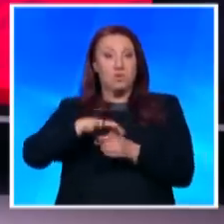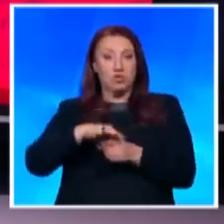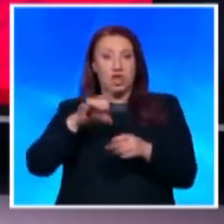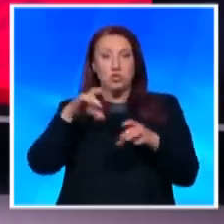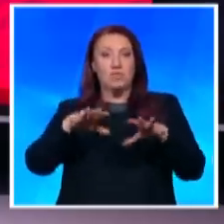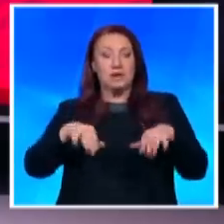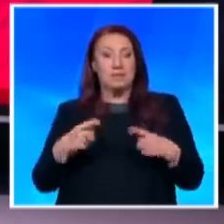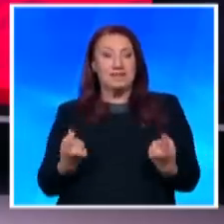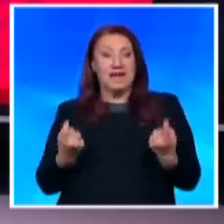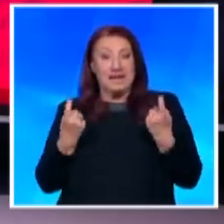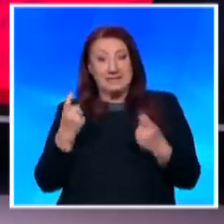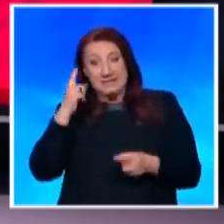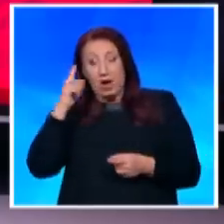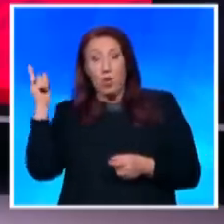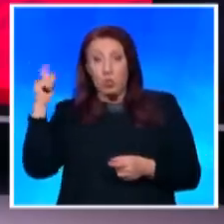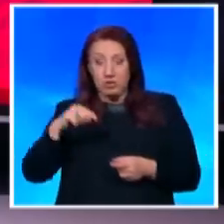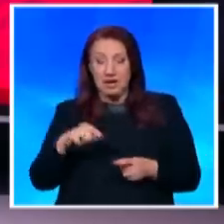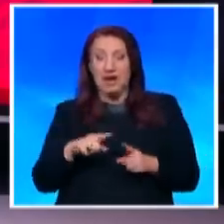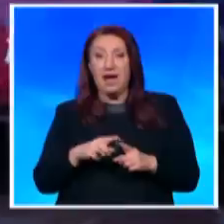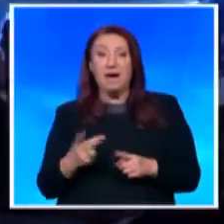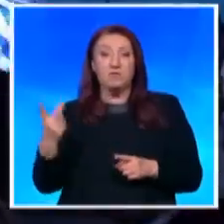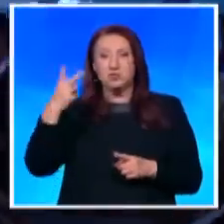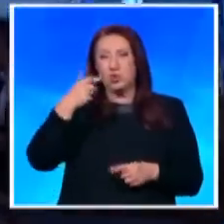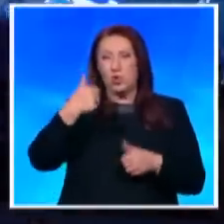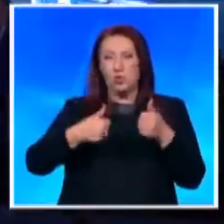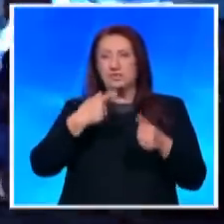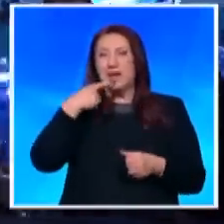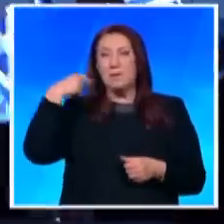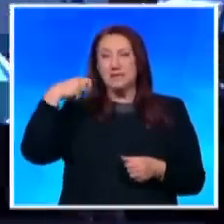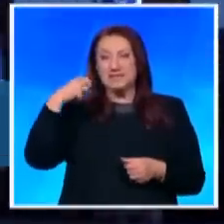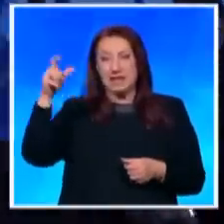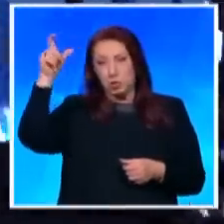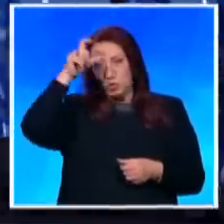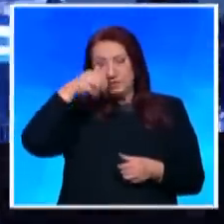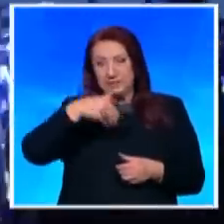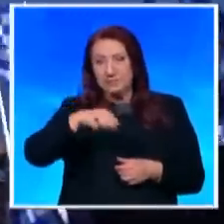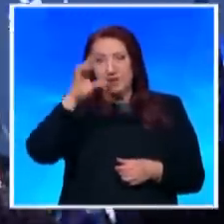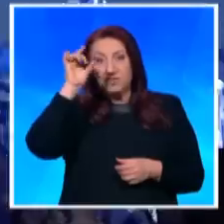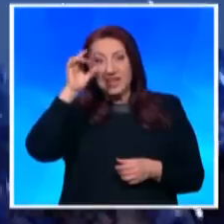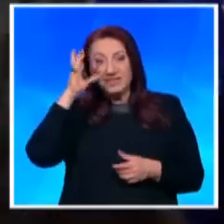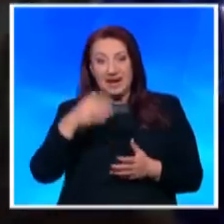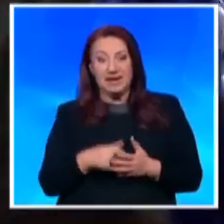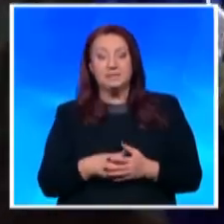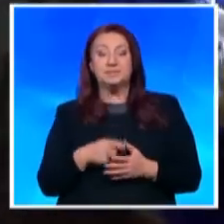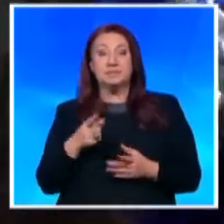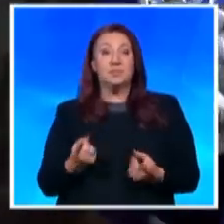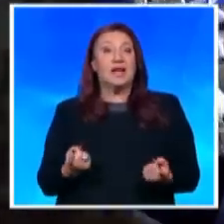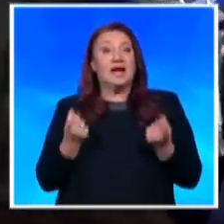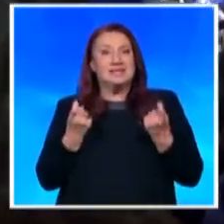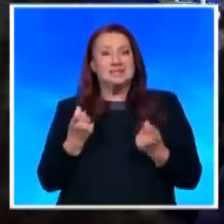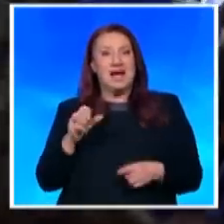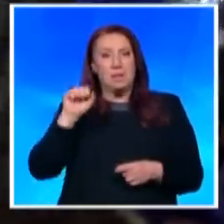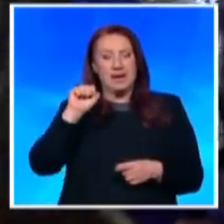балотажът за президент в Турция следващата неделя. Според последните проучвания, гръцката управляваща партия Нова демокрация има преднина